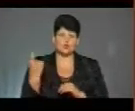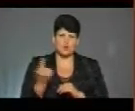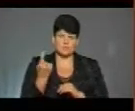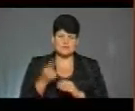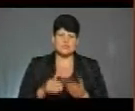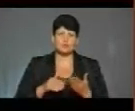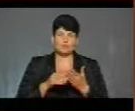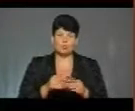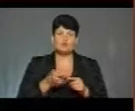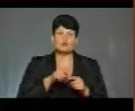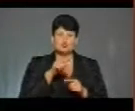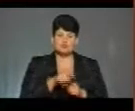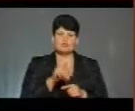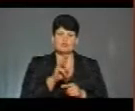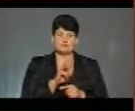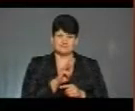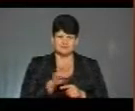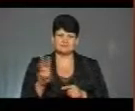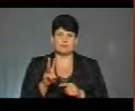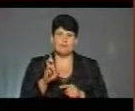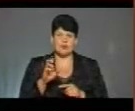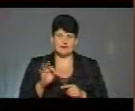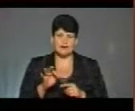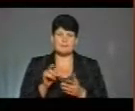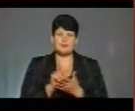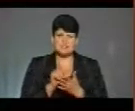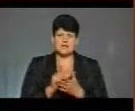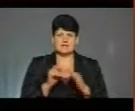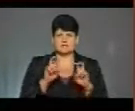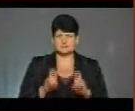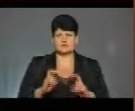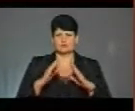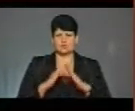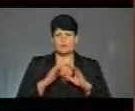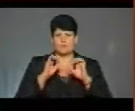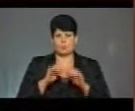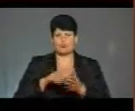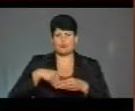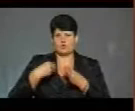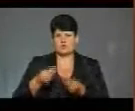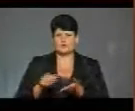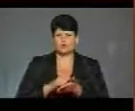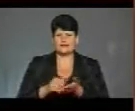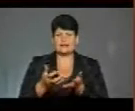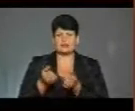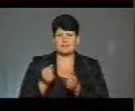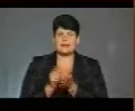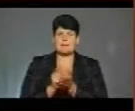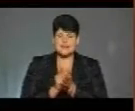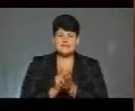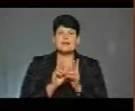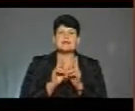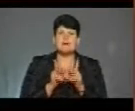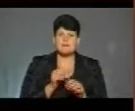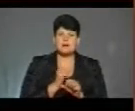За допомогою цього веб-порталу пенсіонери, не виходячи з дому, зможуть подати документи для отримання пенсії. Як